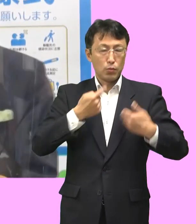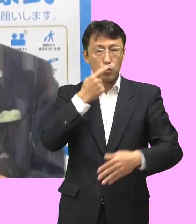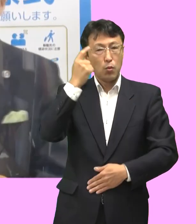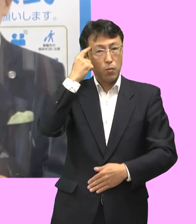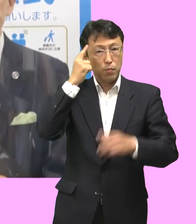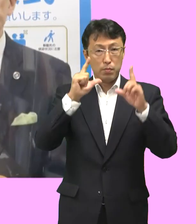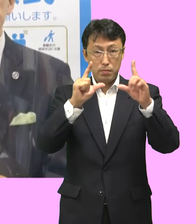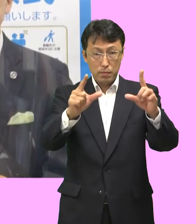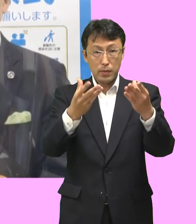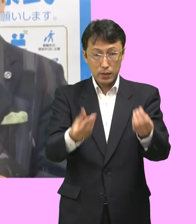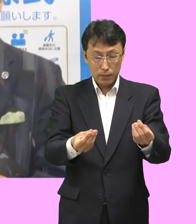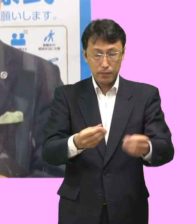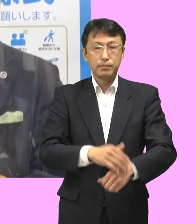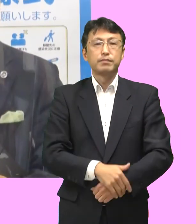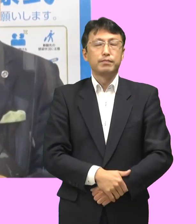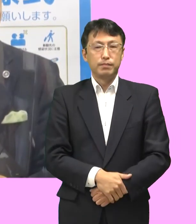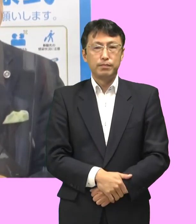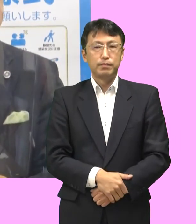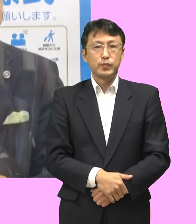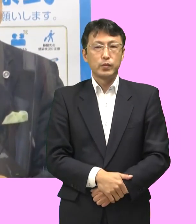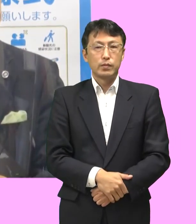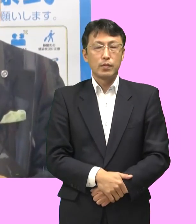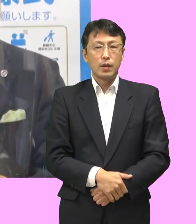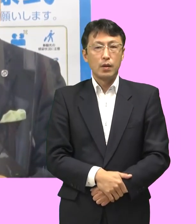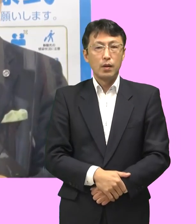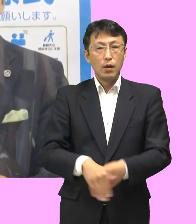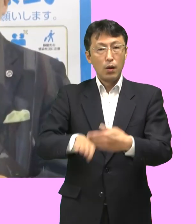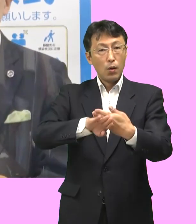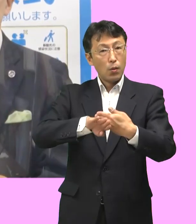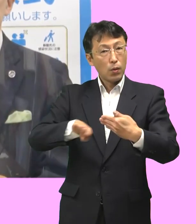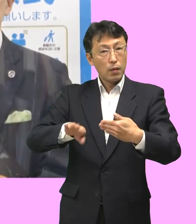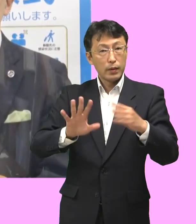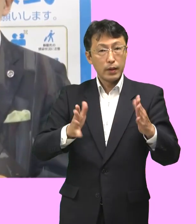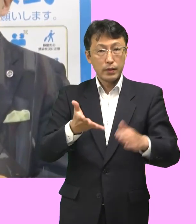大丈夫でしょうか。 はい、 ありがとうございます。他は大丈夫ですか。